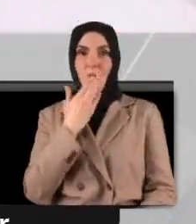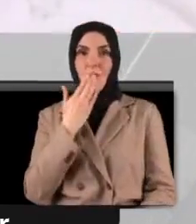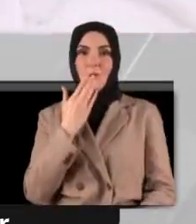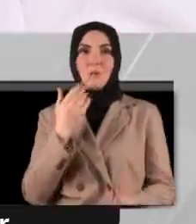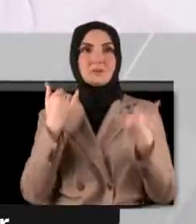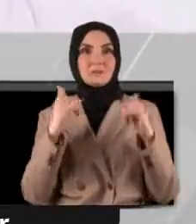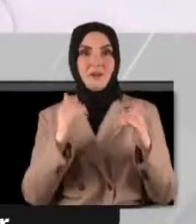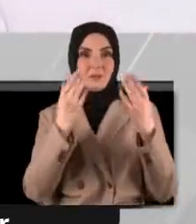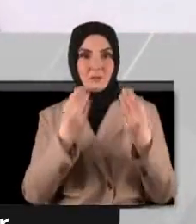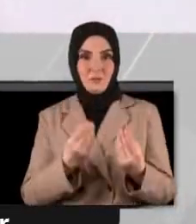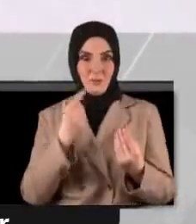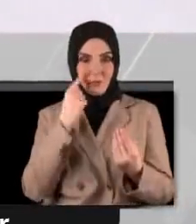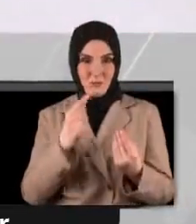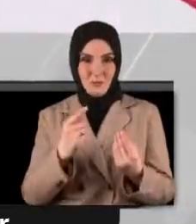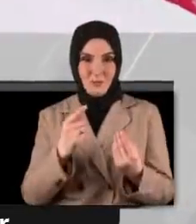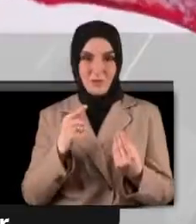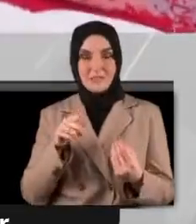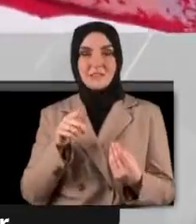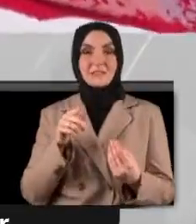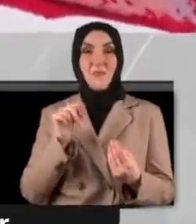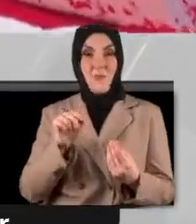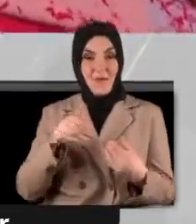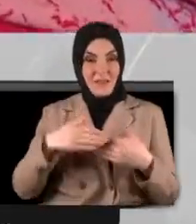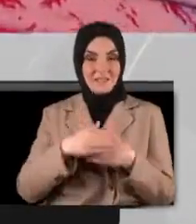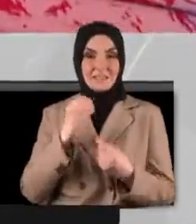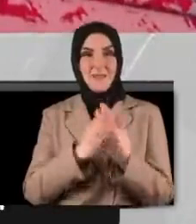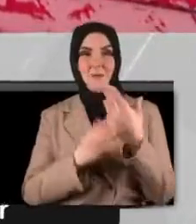o gün yoktu, sabah okula gitmek için belki bir hazırlık vardı.